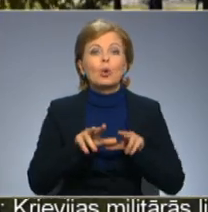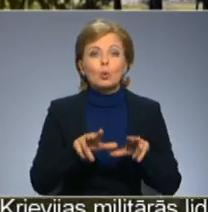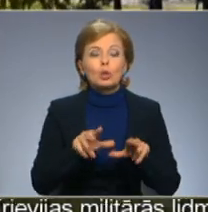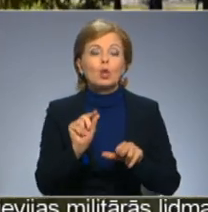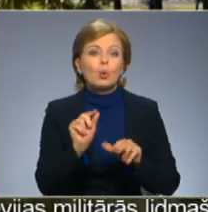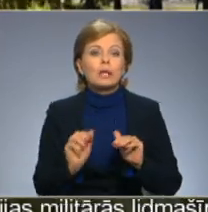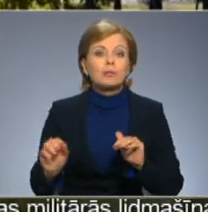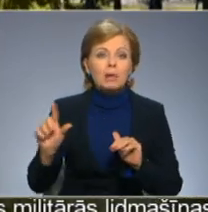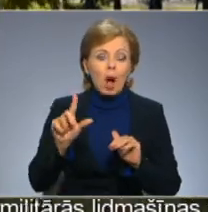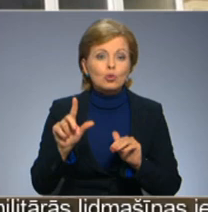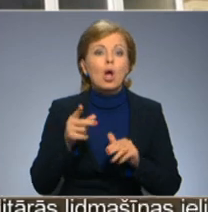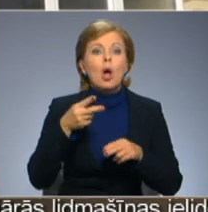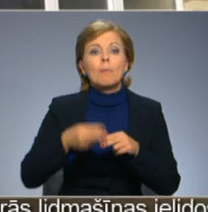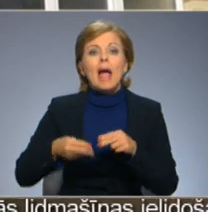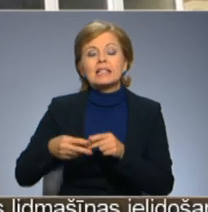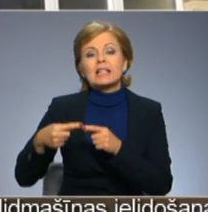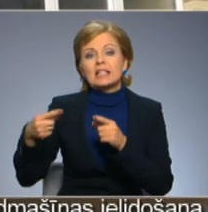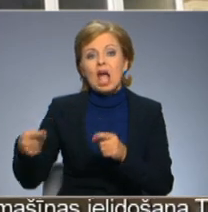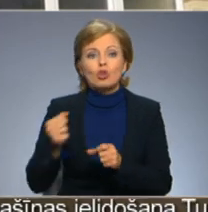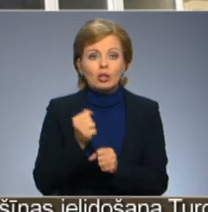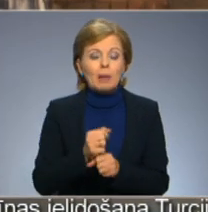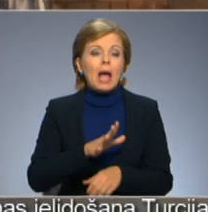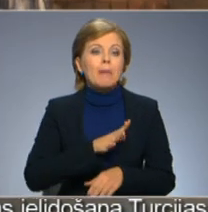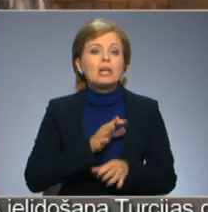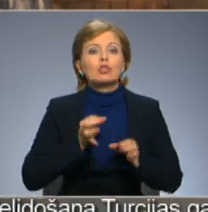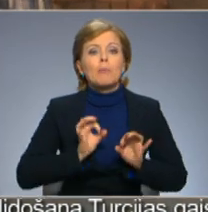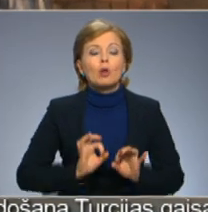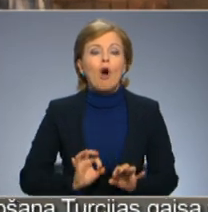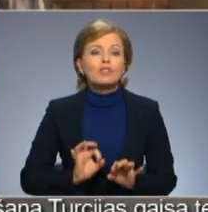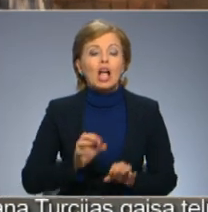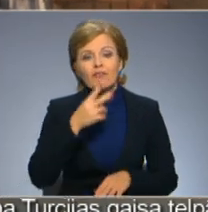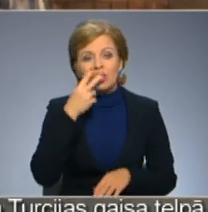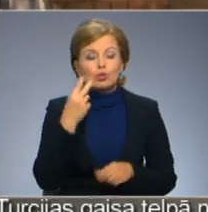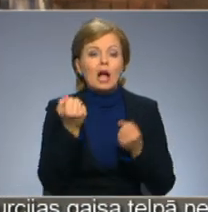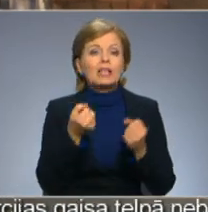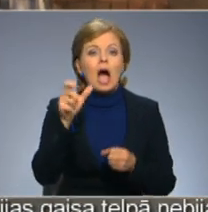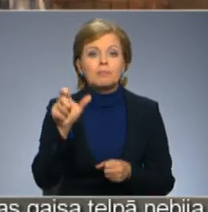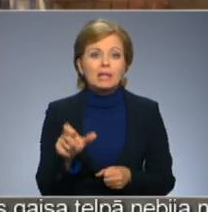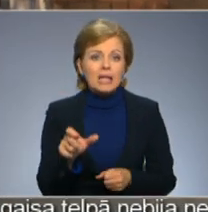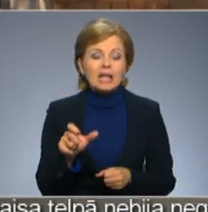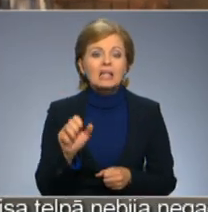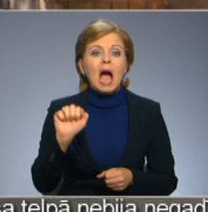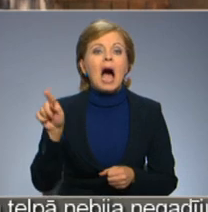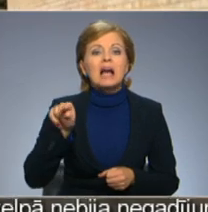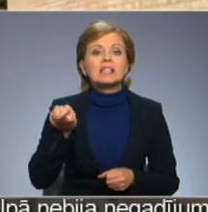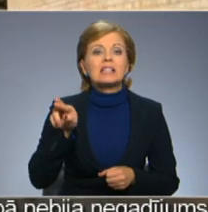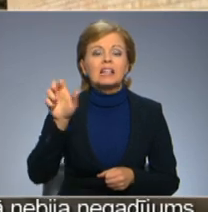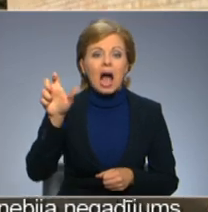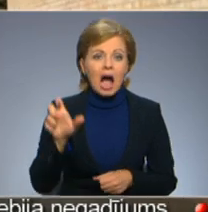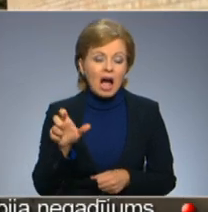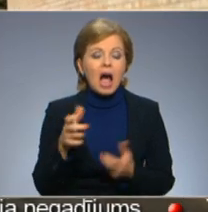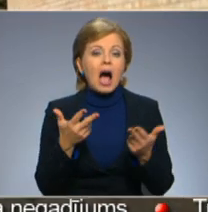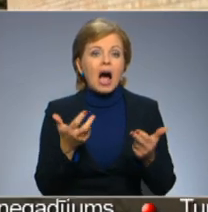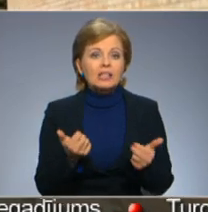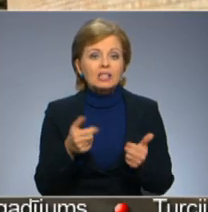jo tūlīt beigsies sezonas darbi. Bijusī Skrundas profesionālās vidusskolas darbniece Astra Inna, kura ir pirmspensijas vecumā, atzina,